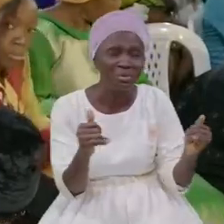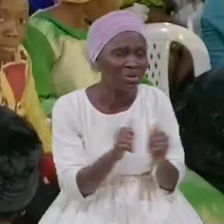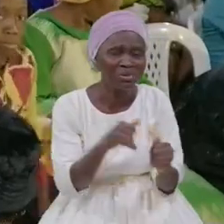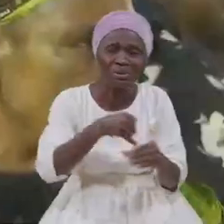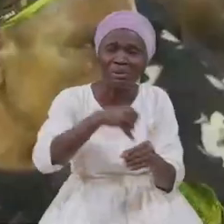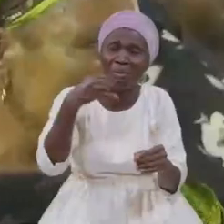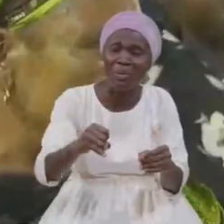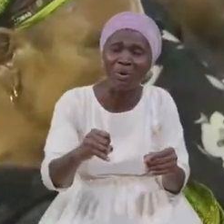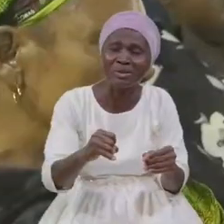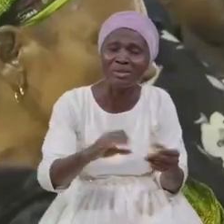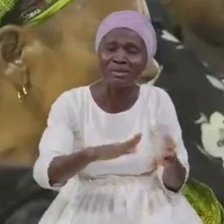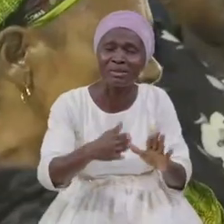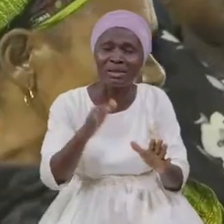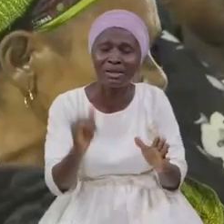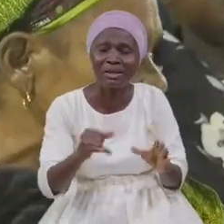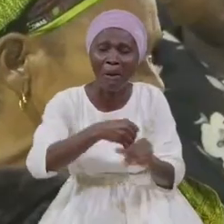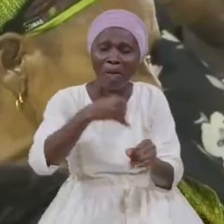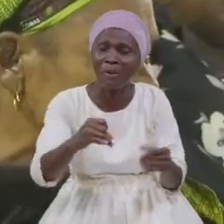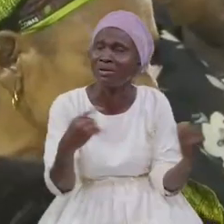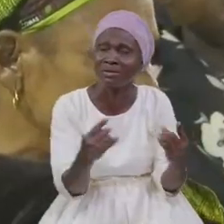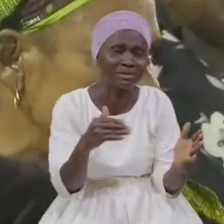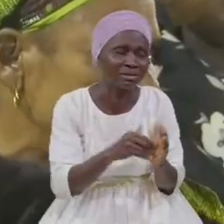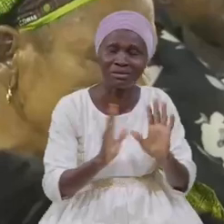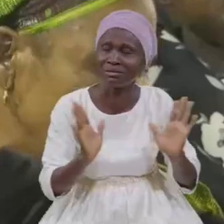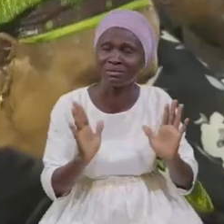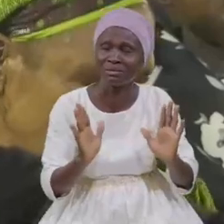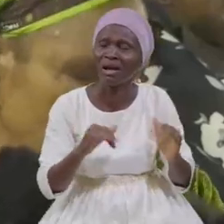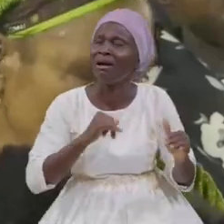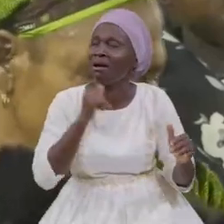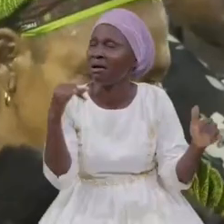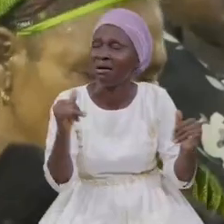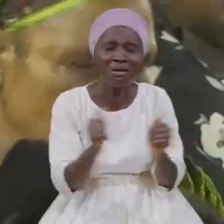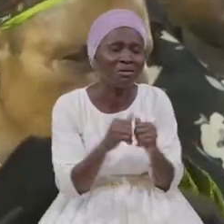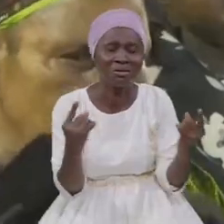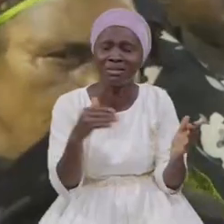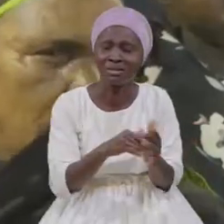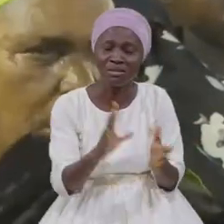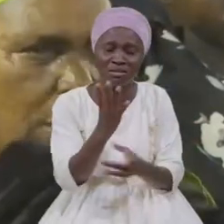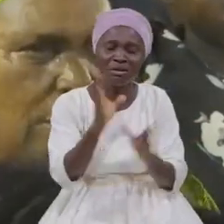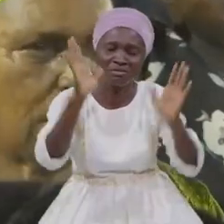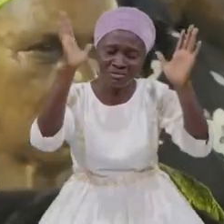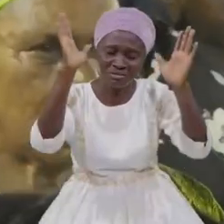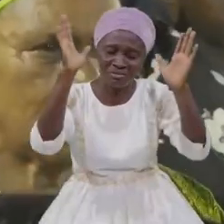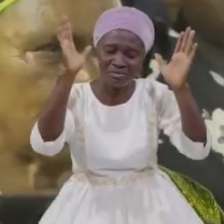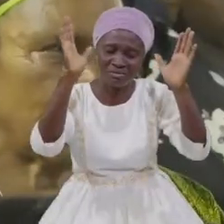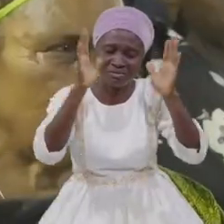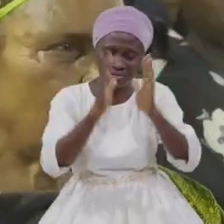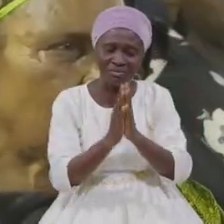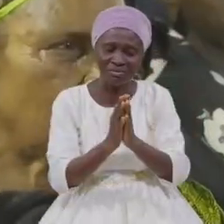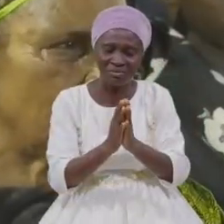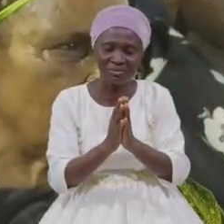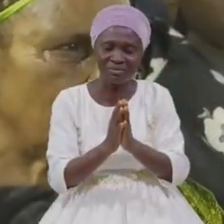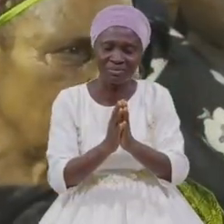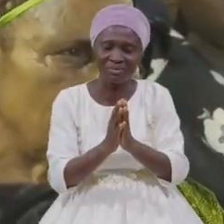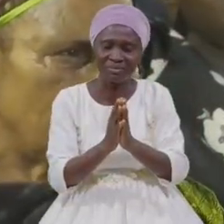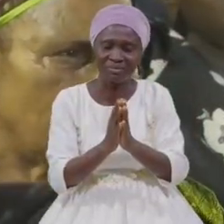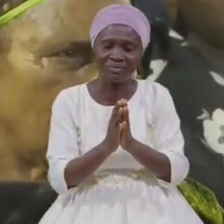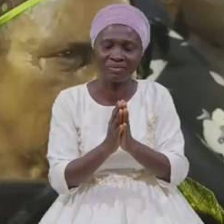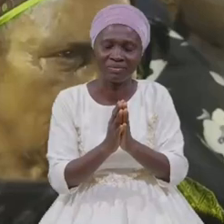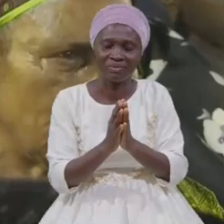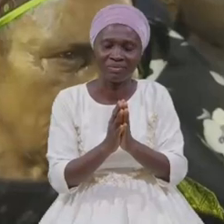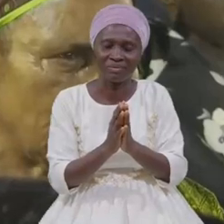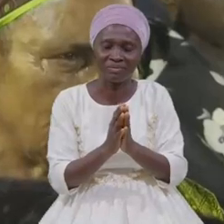poison, poison mortel du péché. Lève cette main. Que Dieu te bénisse là-bas.